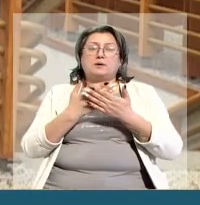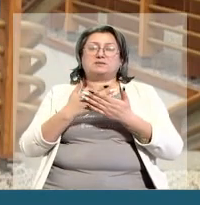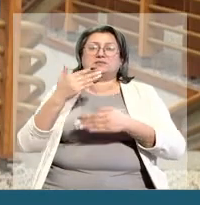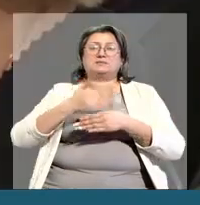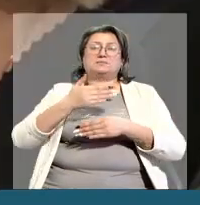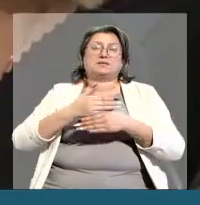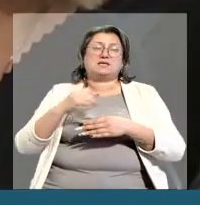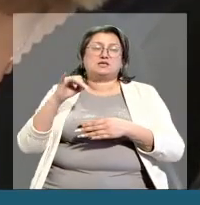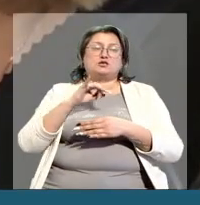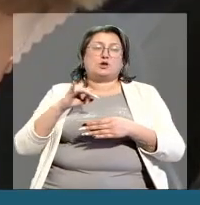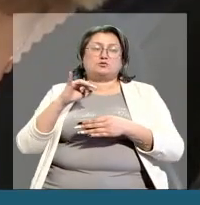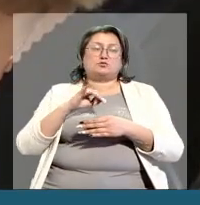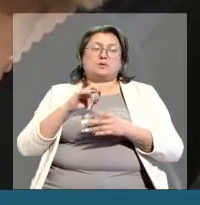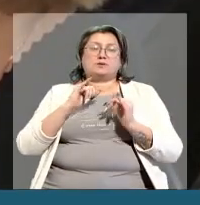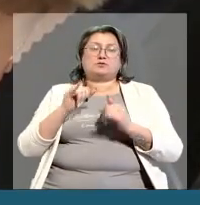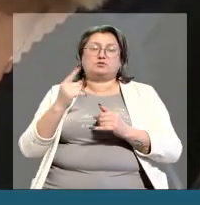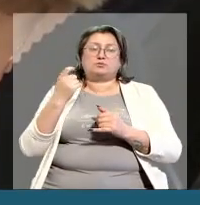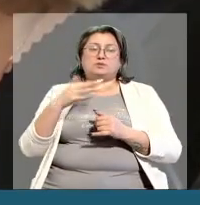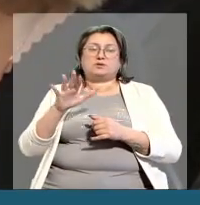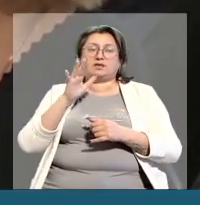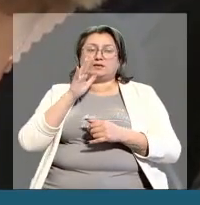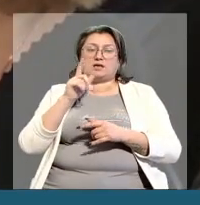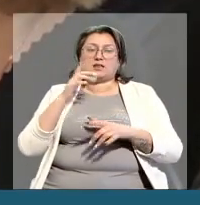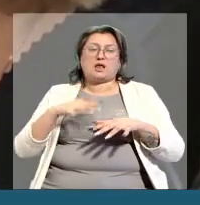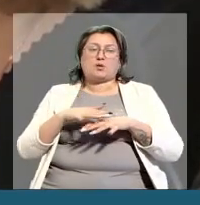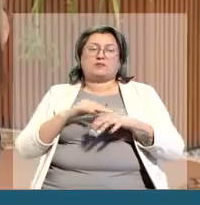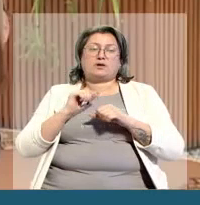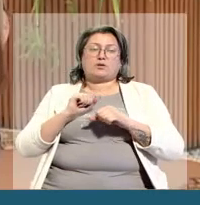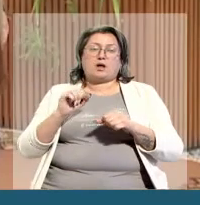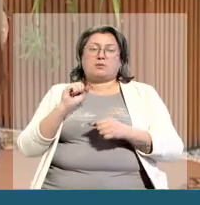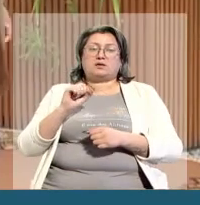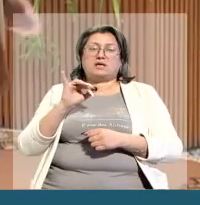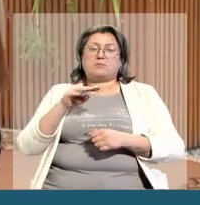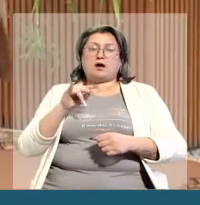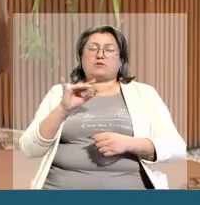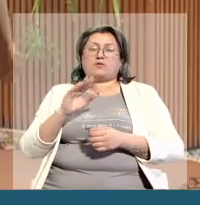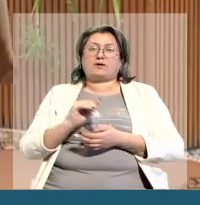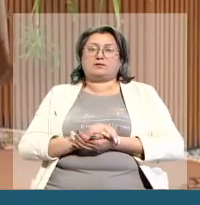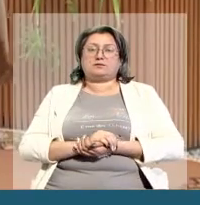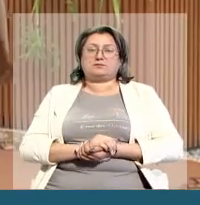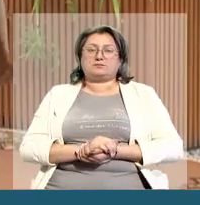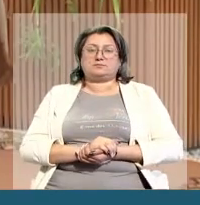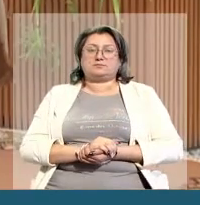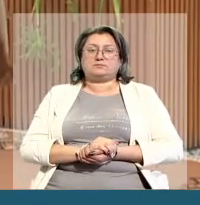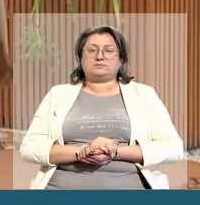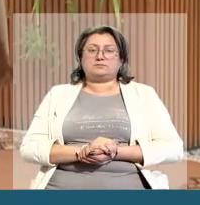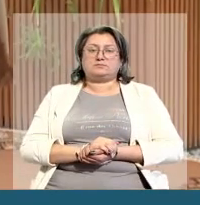150 жылдығына орай тарихи қойылым қойып көрермендерді тәнті етті. Балғаша күресуге аңт